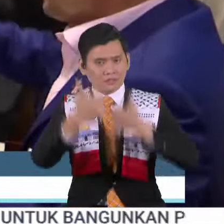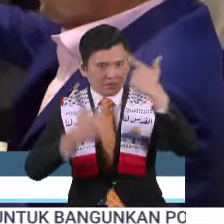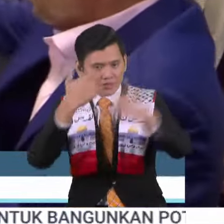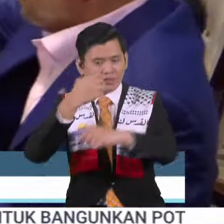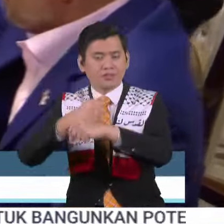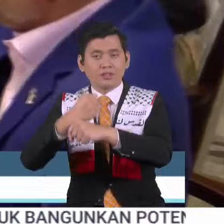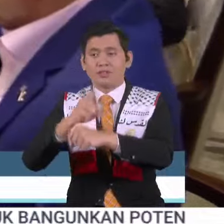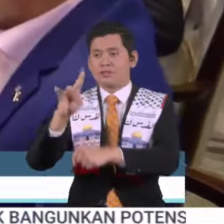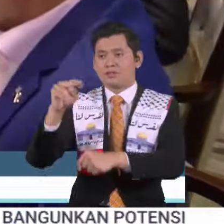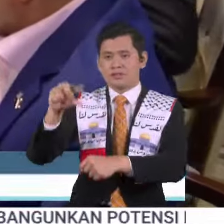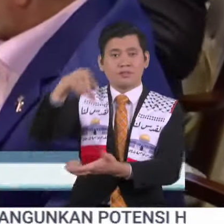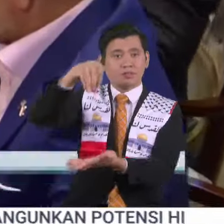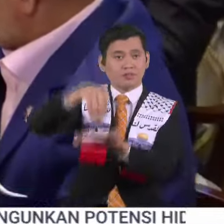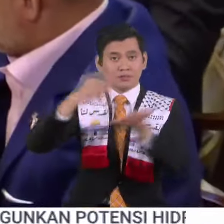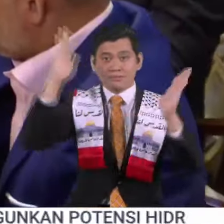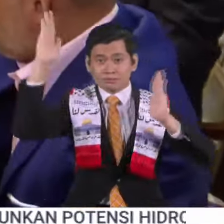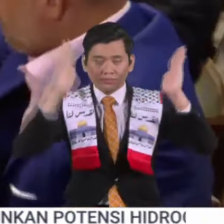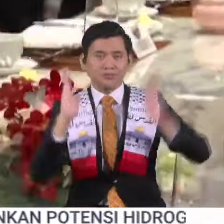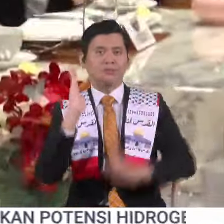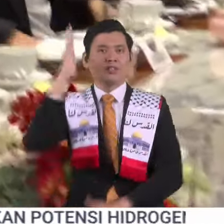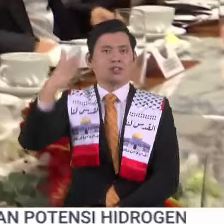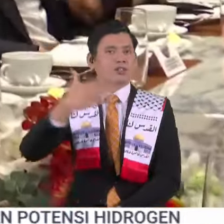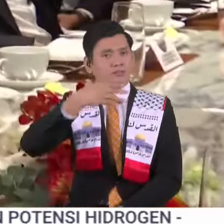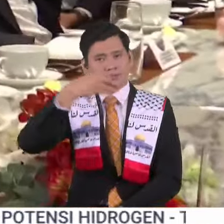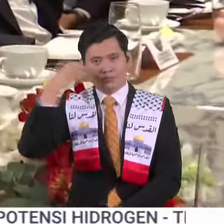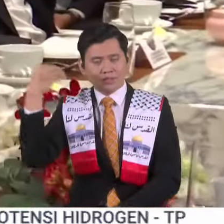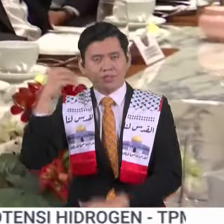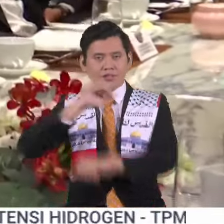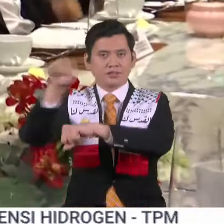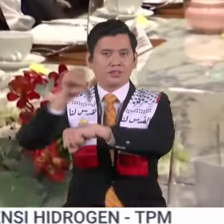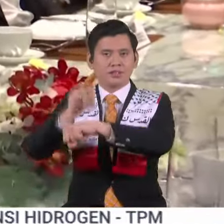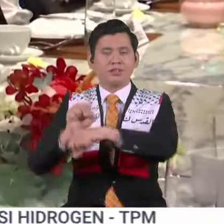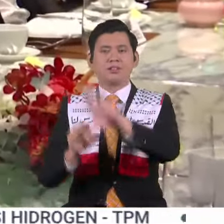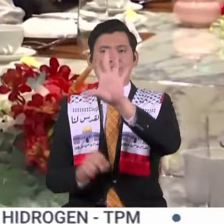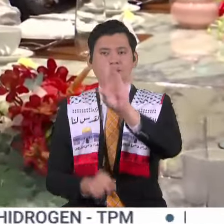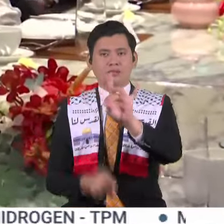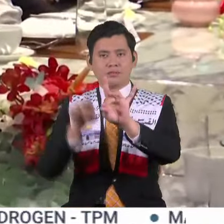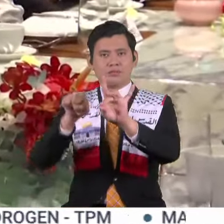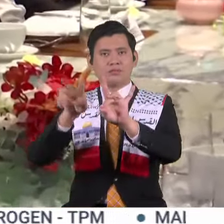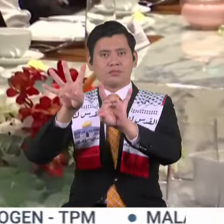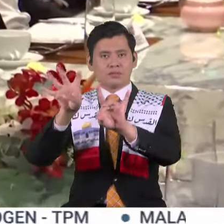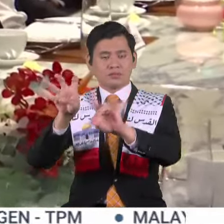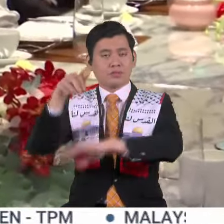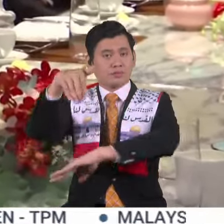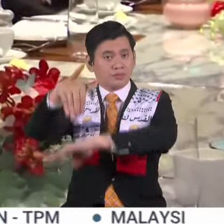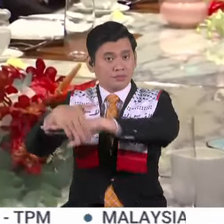Wong di Malaysia. Beliau dijadual pulang ke Singapura 8.40 malam ini.